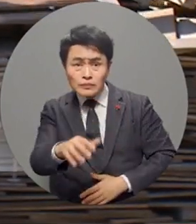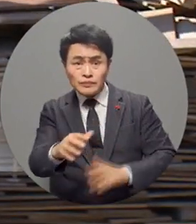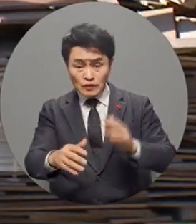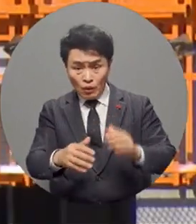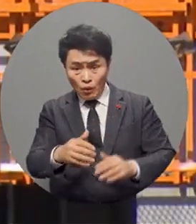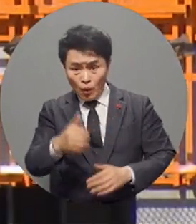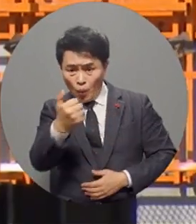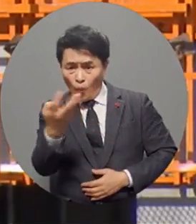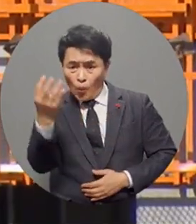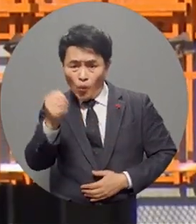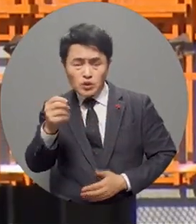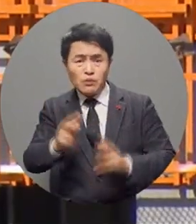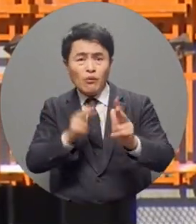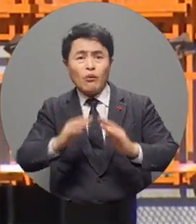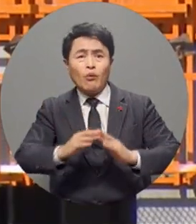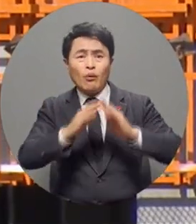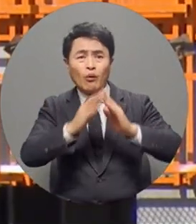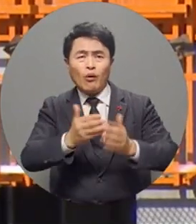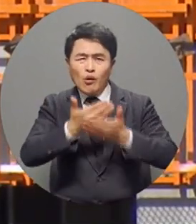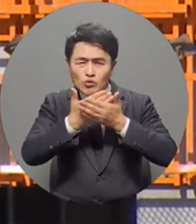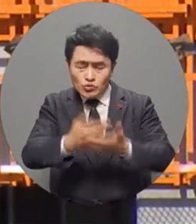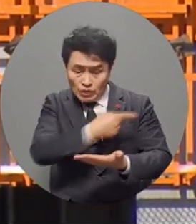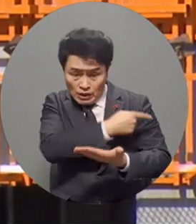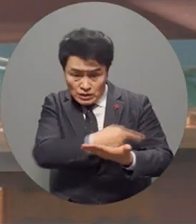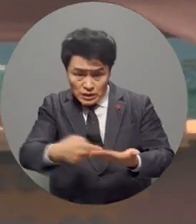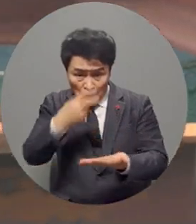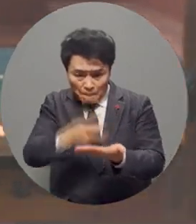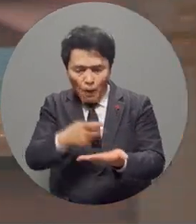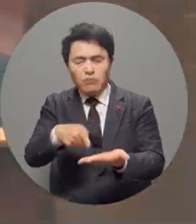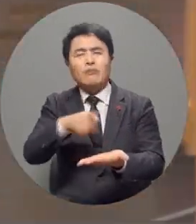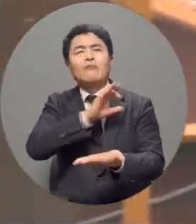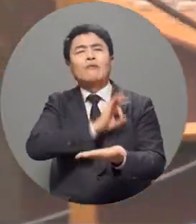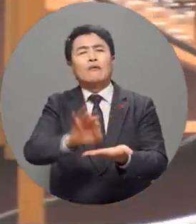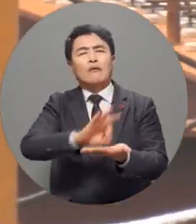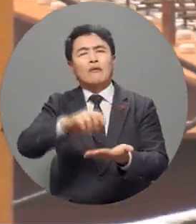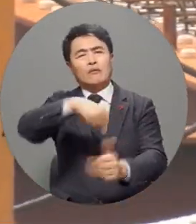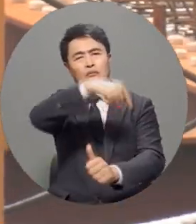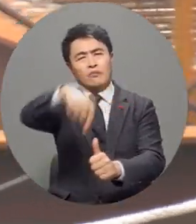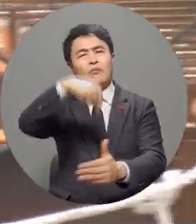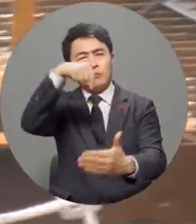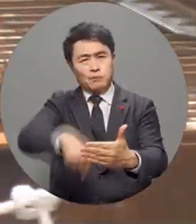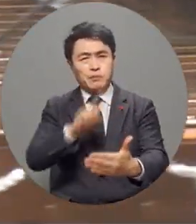금액 50억 원 이상으로 중대재해처벌법 적용 대상입니다. MBC 뉴스 김현지입니다.